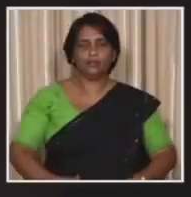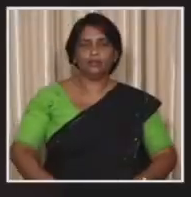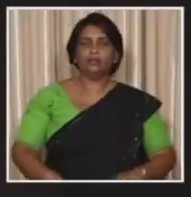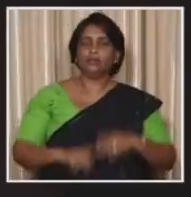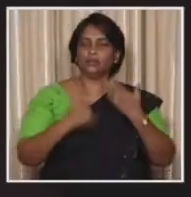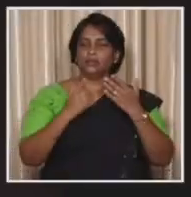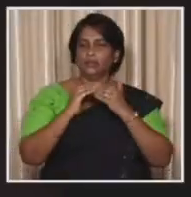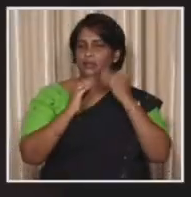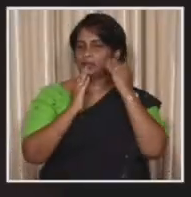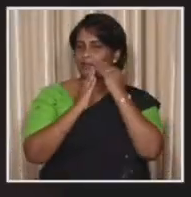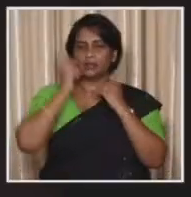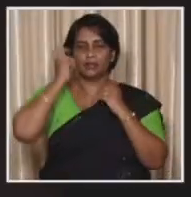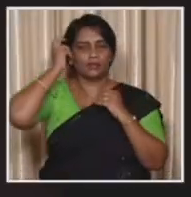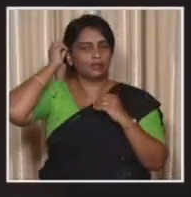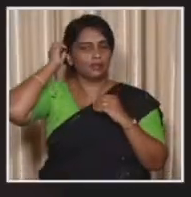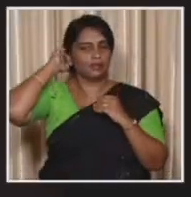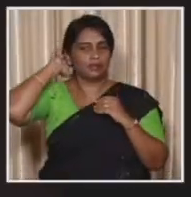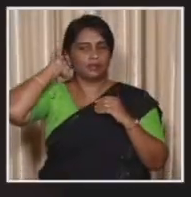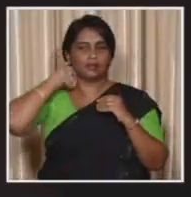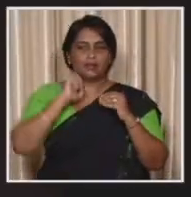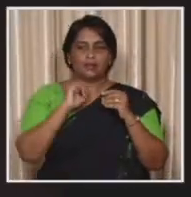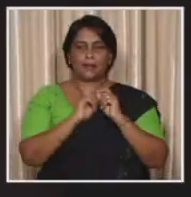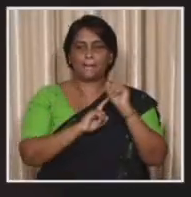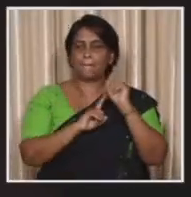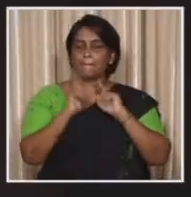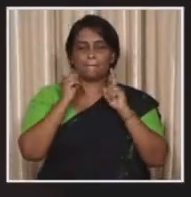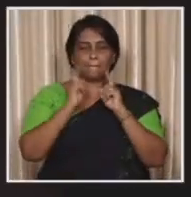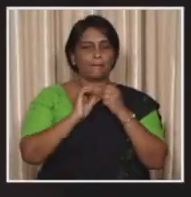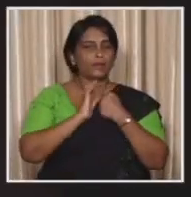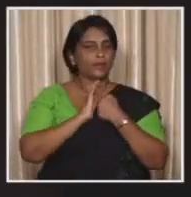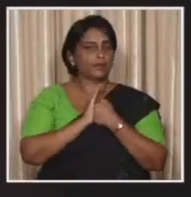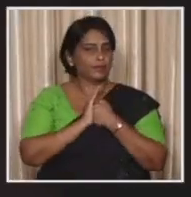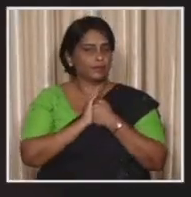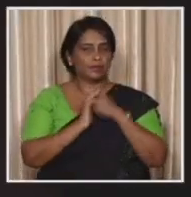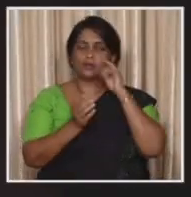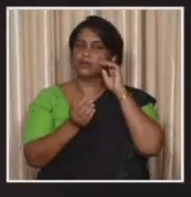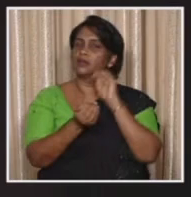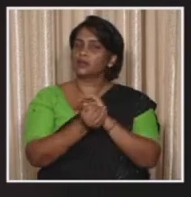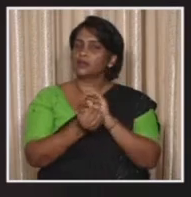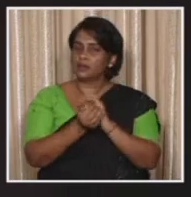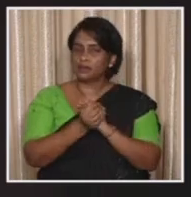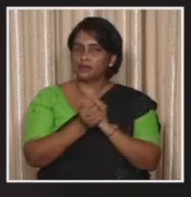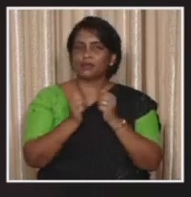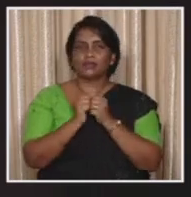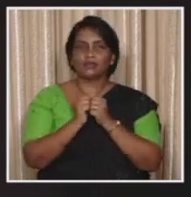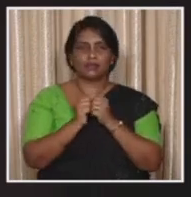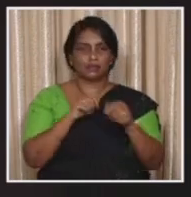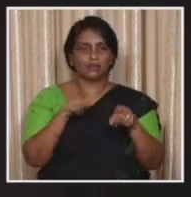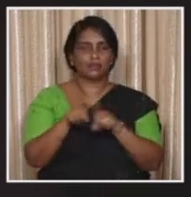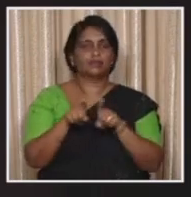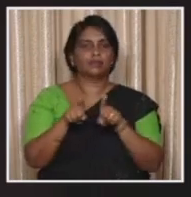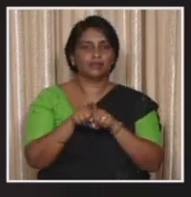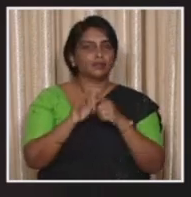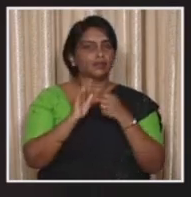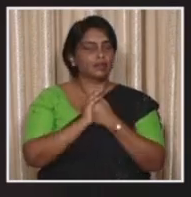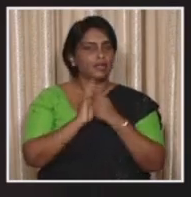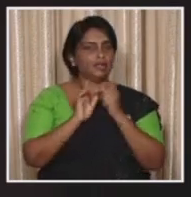මට්ටමකින් හරි මේ පාර්ලිමේන්තු ගෞරවය රැකෙන විදියට පාර්ලිමේන්තු තුල හැසිරෙන ගරු